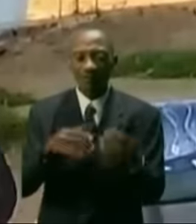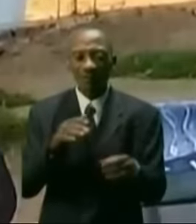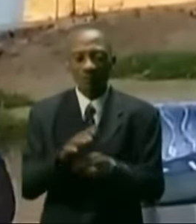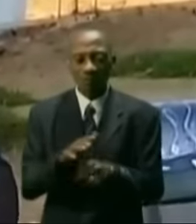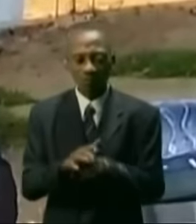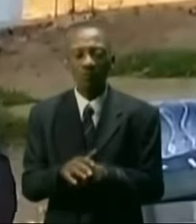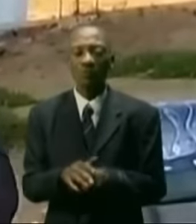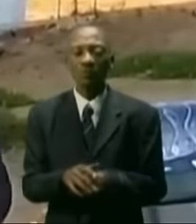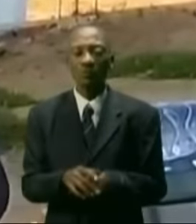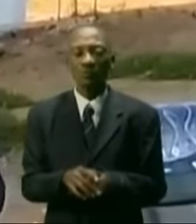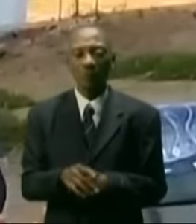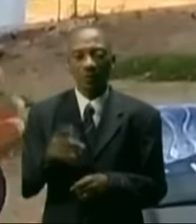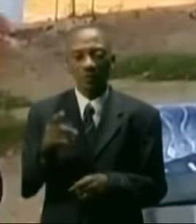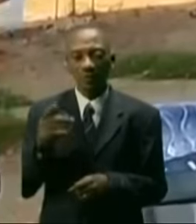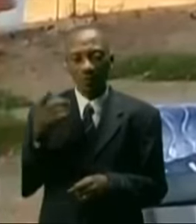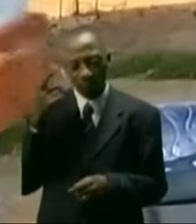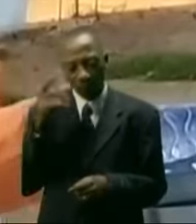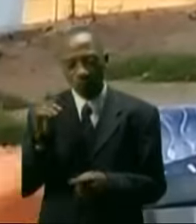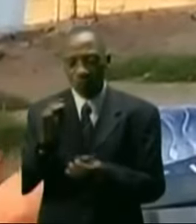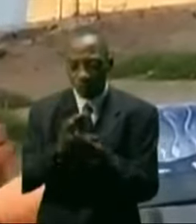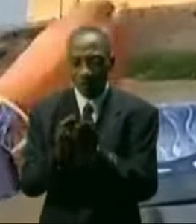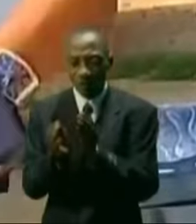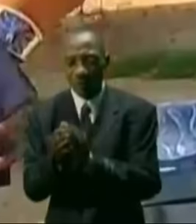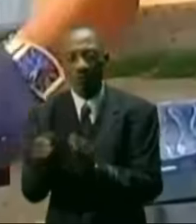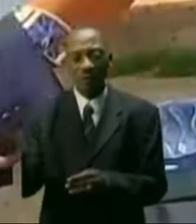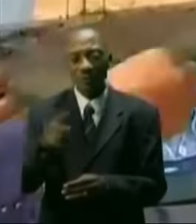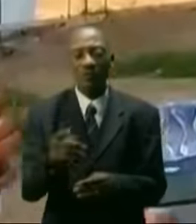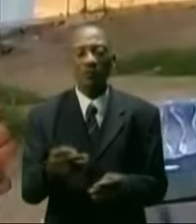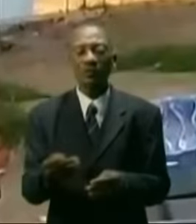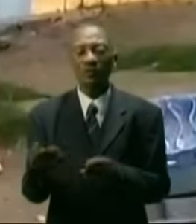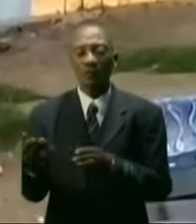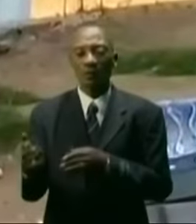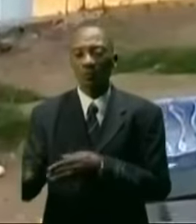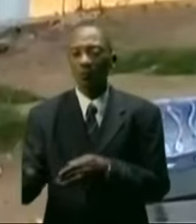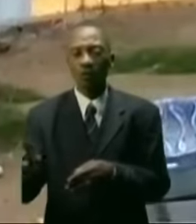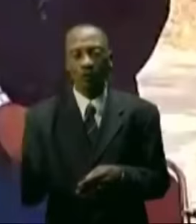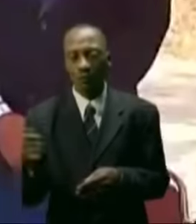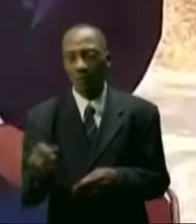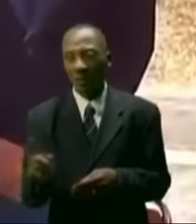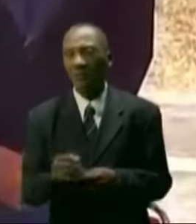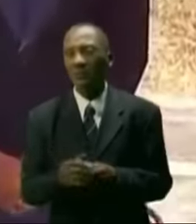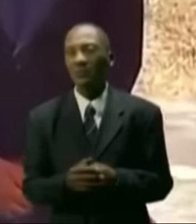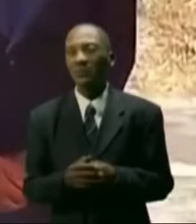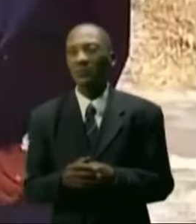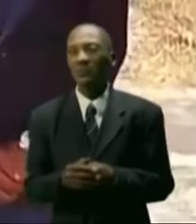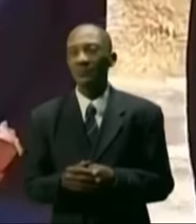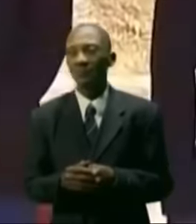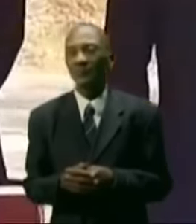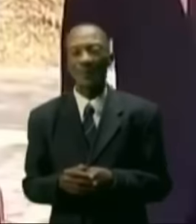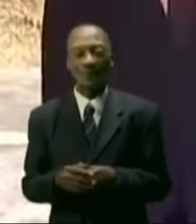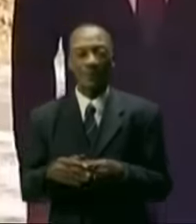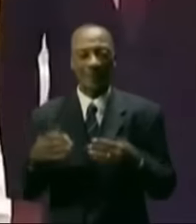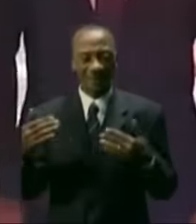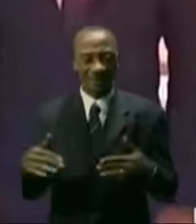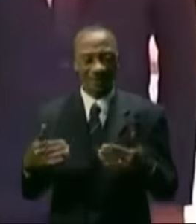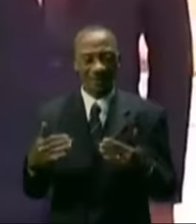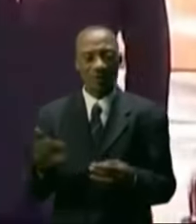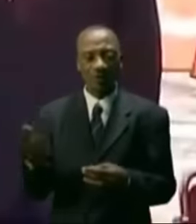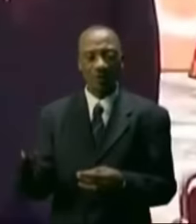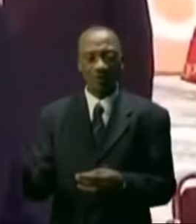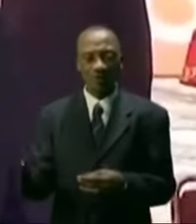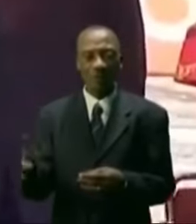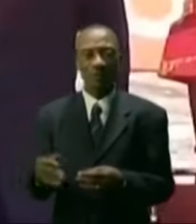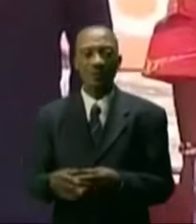Voilà autant de questions qui ont préoccupé les comités de gestion. Cette cérémonie s'est déroulée en présence